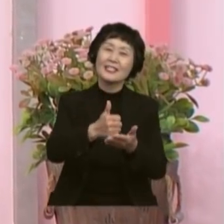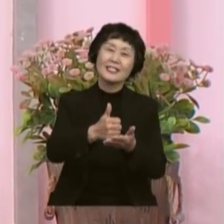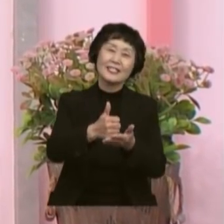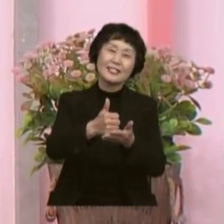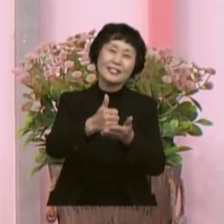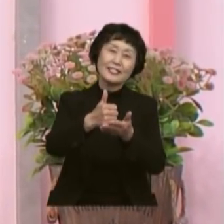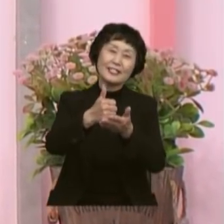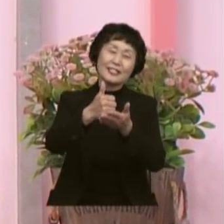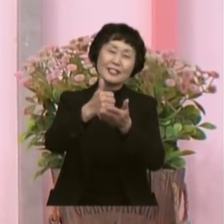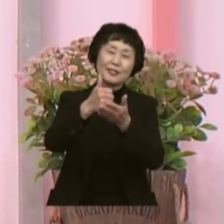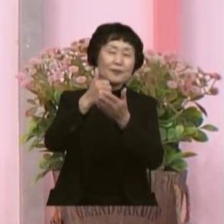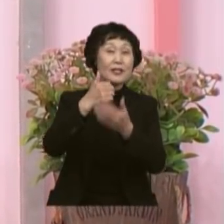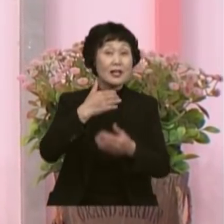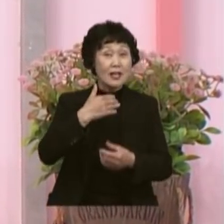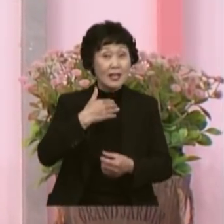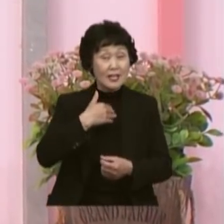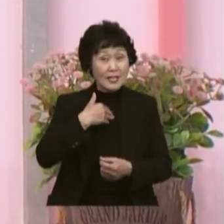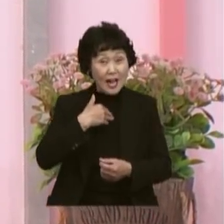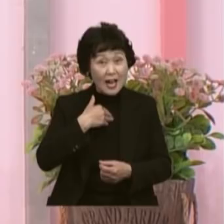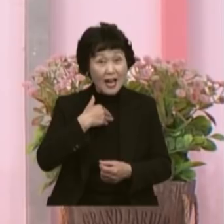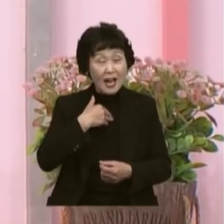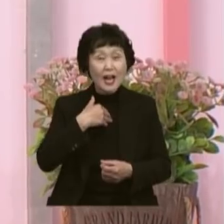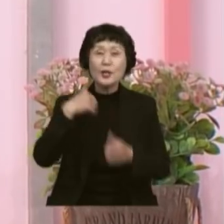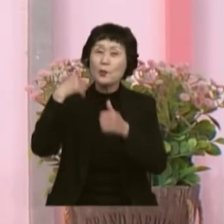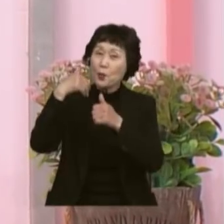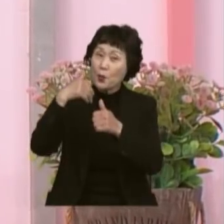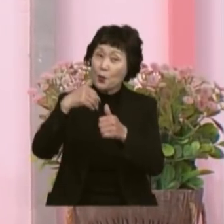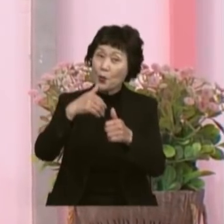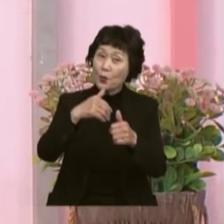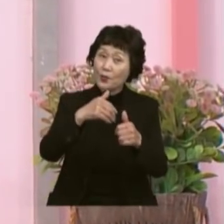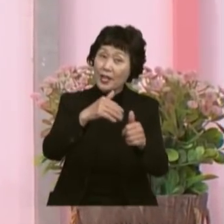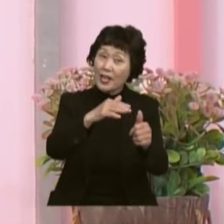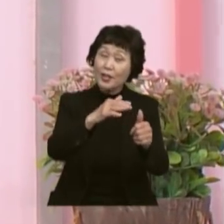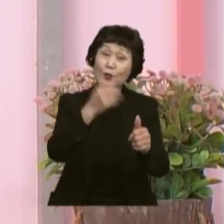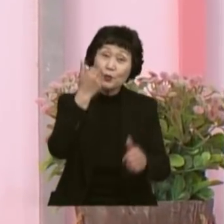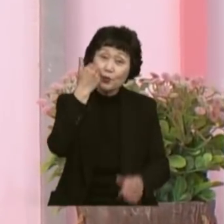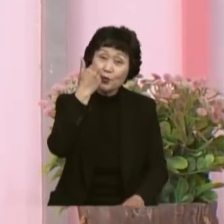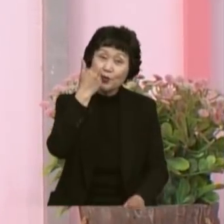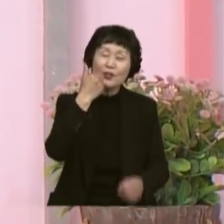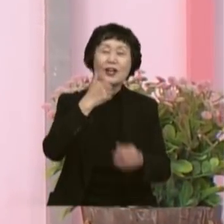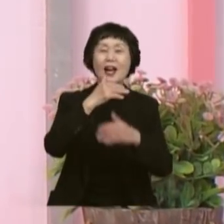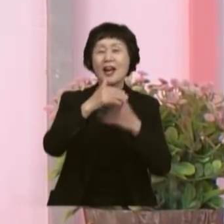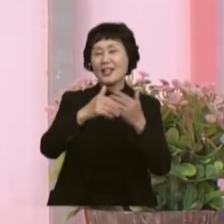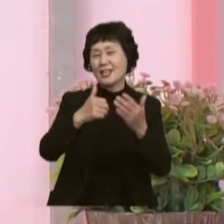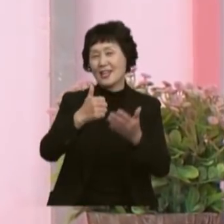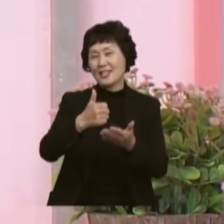하나님 나를 보내신 이도